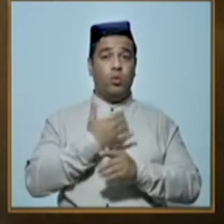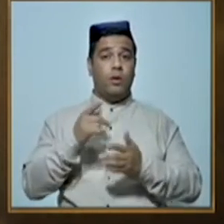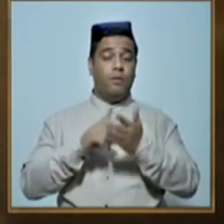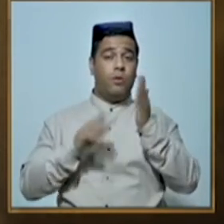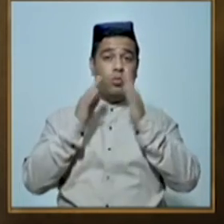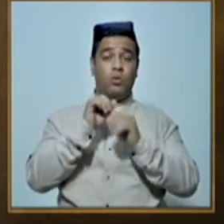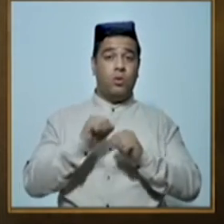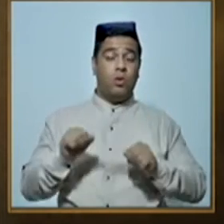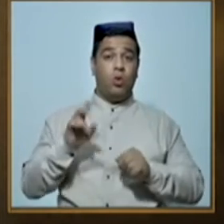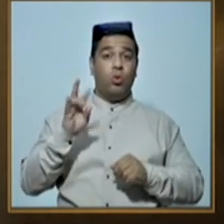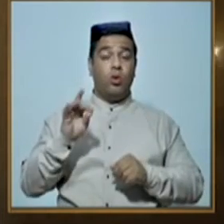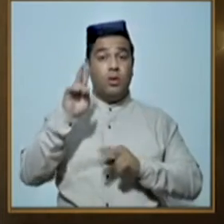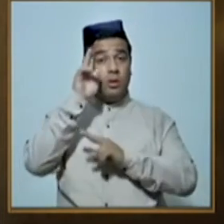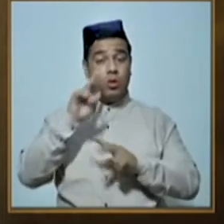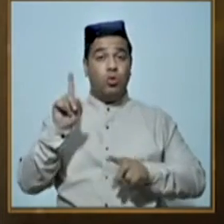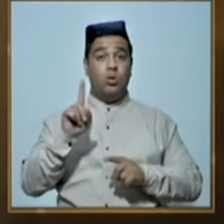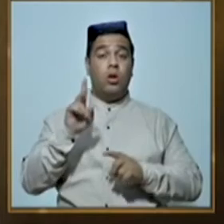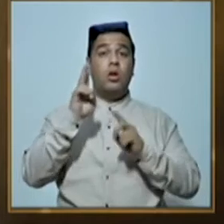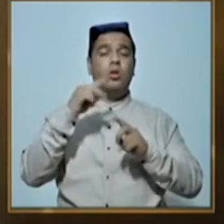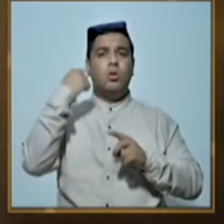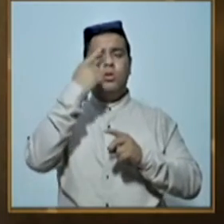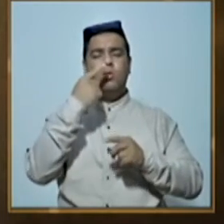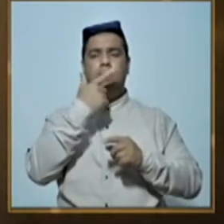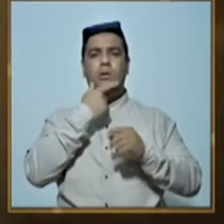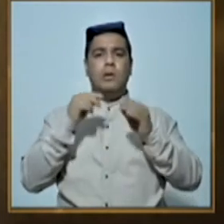Lekin u bechora bilmaydiki, unga chiroyini bergan Alloh.